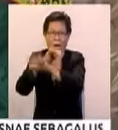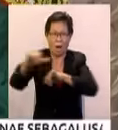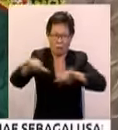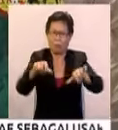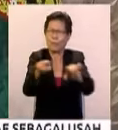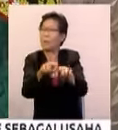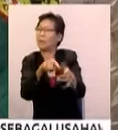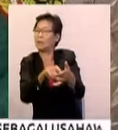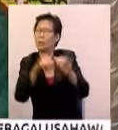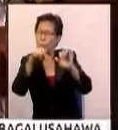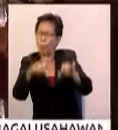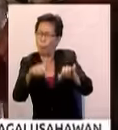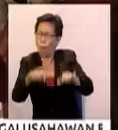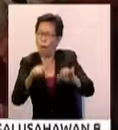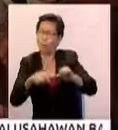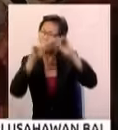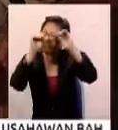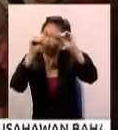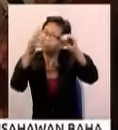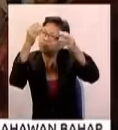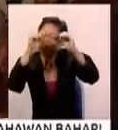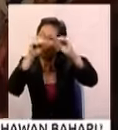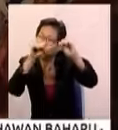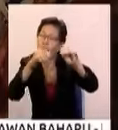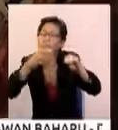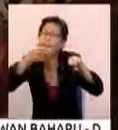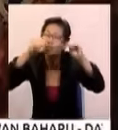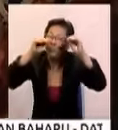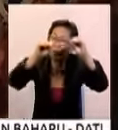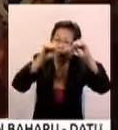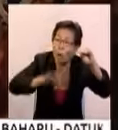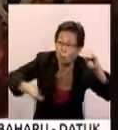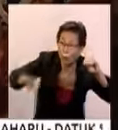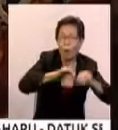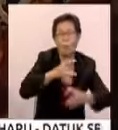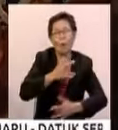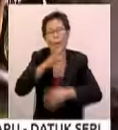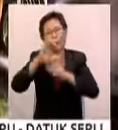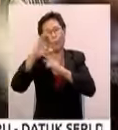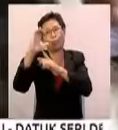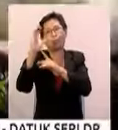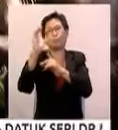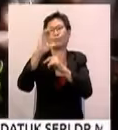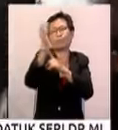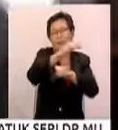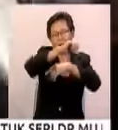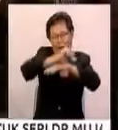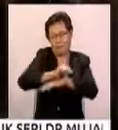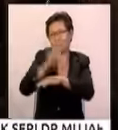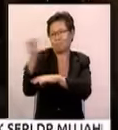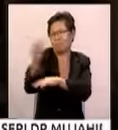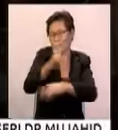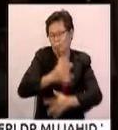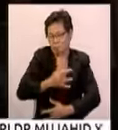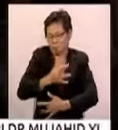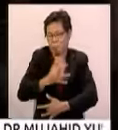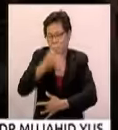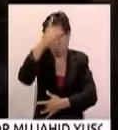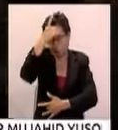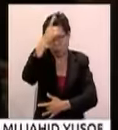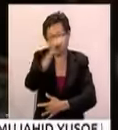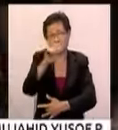sebegini dijangka mampu memberi pengajaran kepada generasi muda untuk lebih menghargai budaya dan adat resam masing-masing. Tambah Datuk